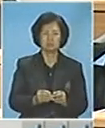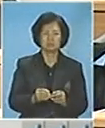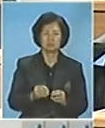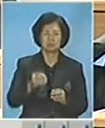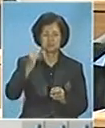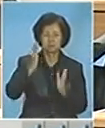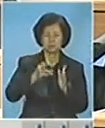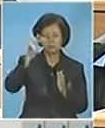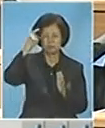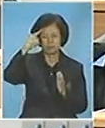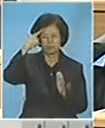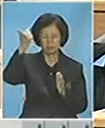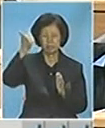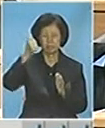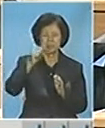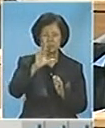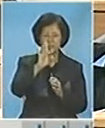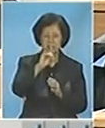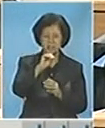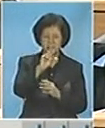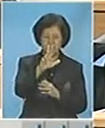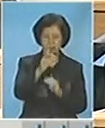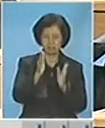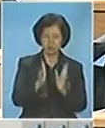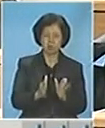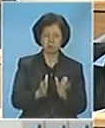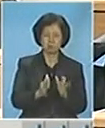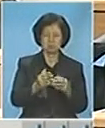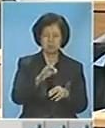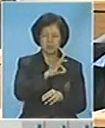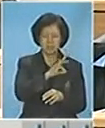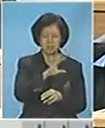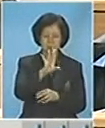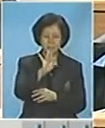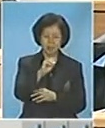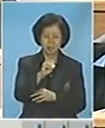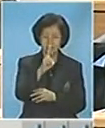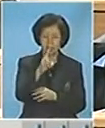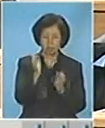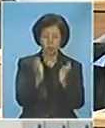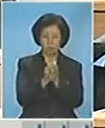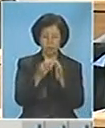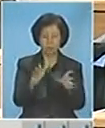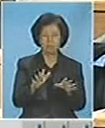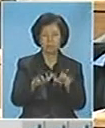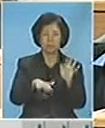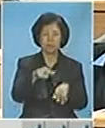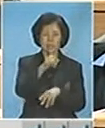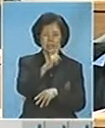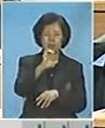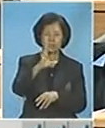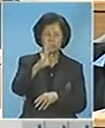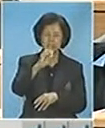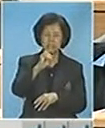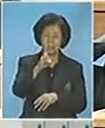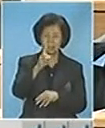ฑิต83ท่านภาคีสมาชิกอีก81ท่านรวมแล้วก็เพียง171ท่านเ